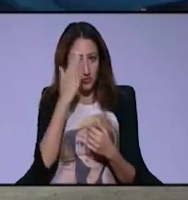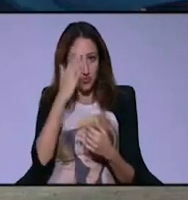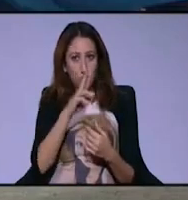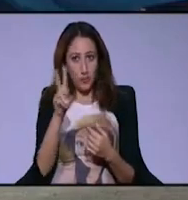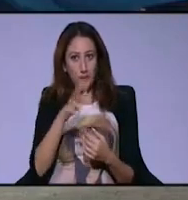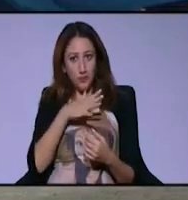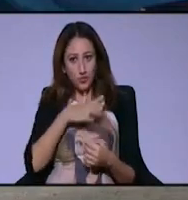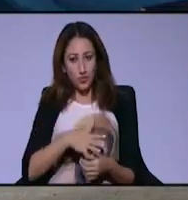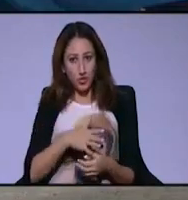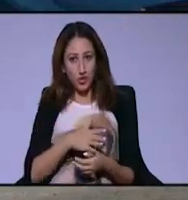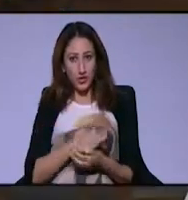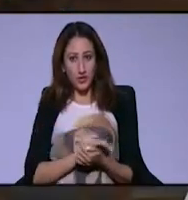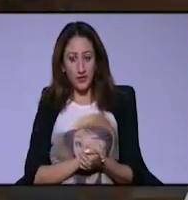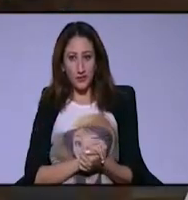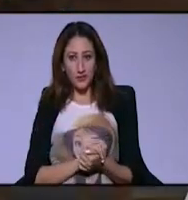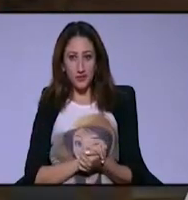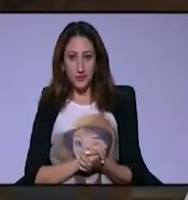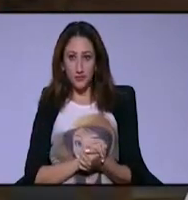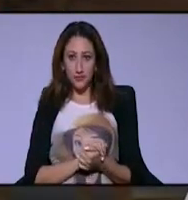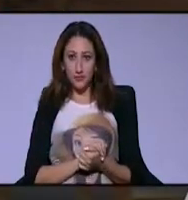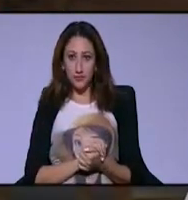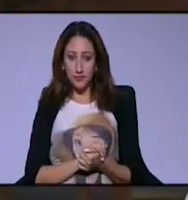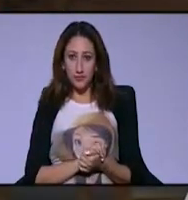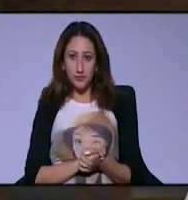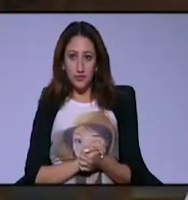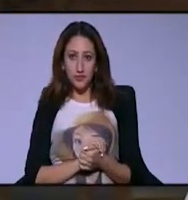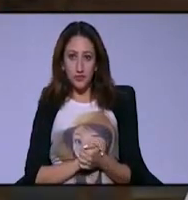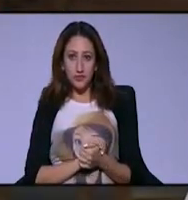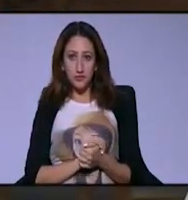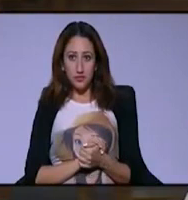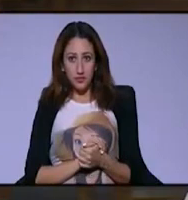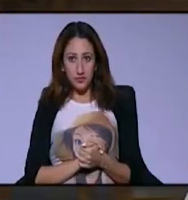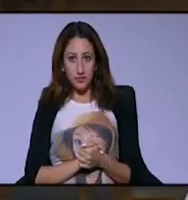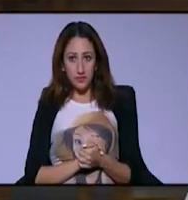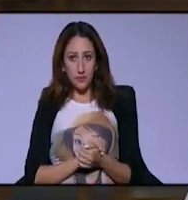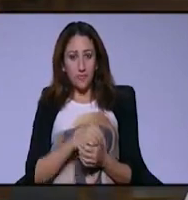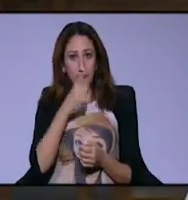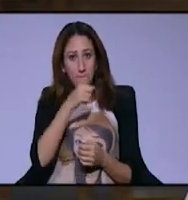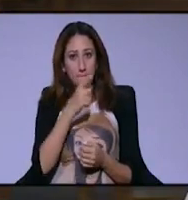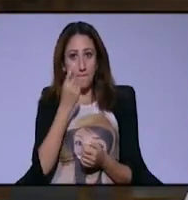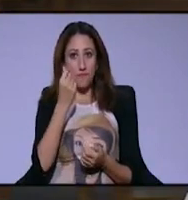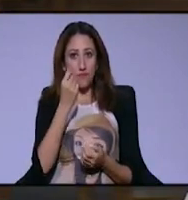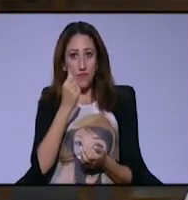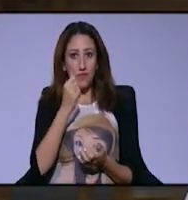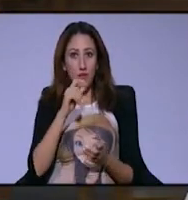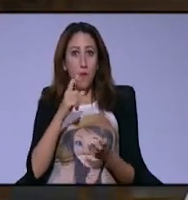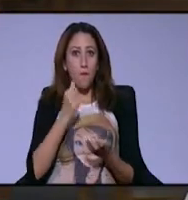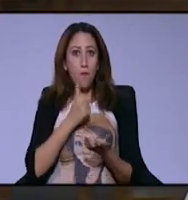الشيخ فضيله الدكتور اسامه الازهري. لكن التكلفه بقى، يعني انت راجل منتج تصديت